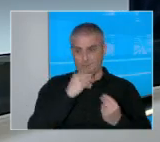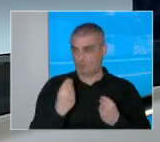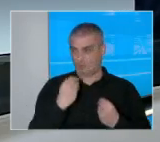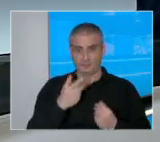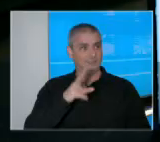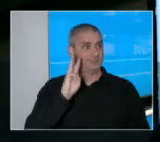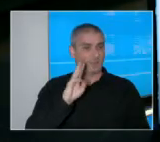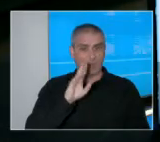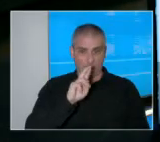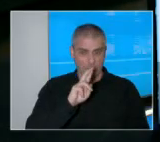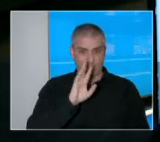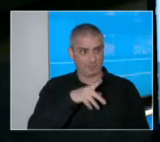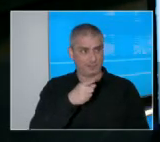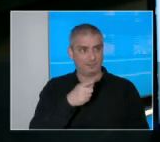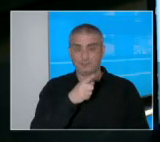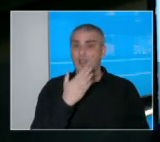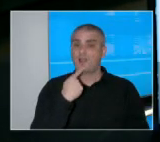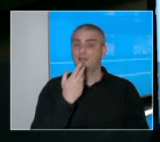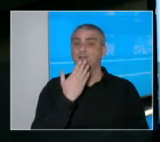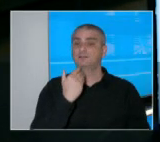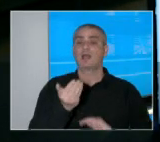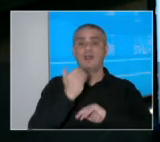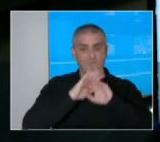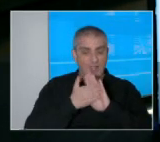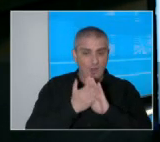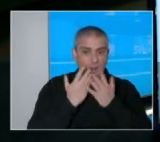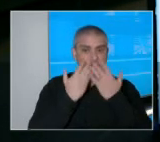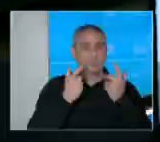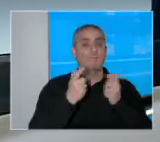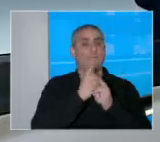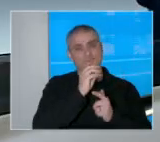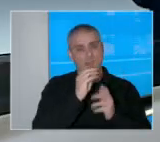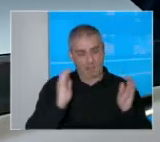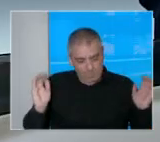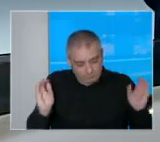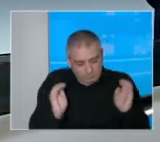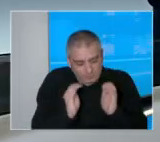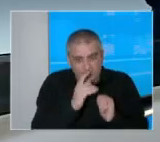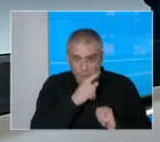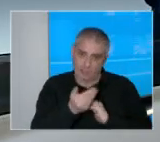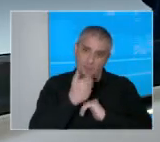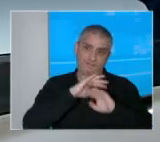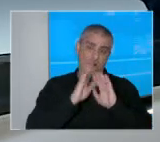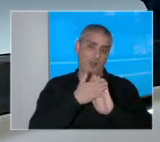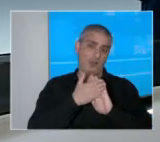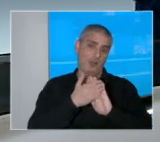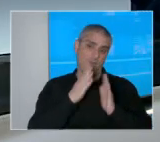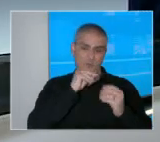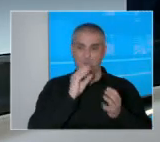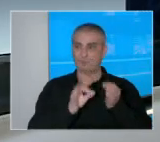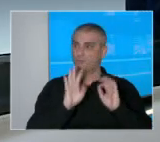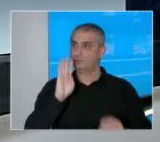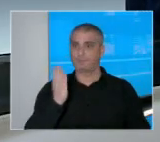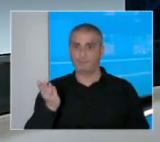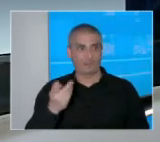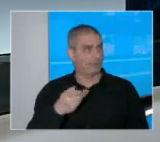עם שמחה רוטמן גם על העניין הזה. כן, זה שאמר ישראל לפני הכל, פתאום התברר שהמפלגה המצטמקת שלו היא לפני הכל. ובוא נדבר על משפט